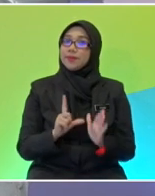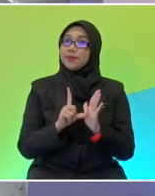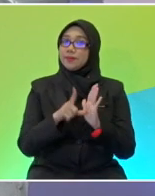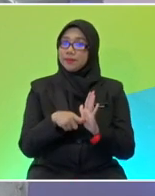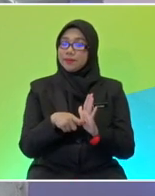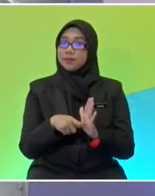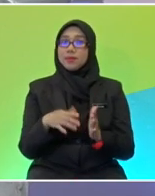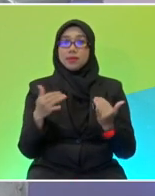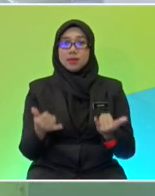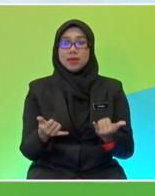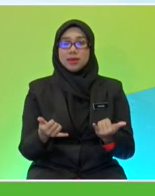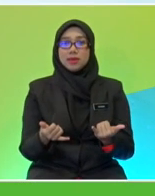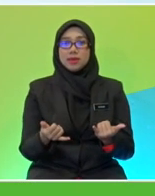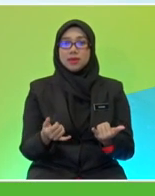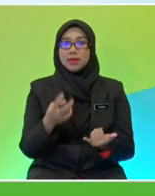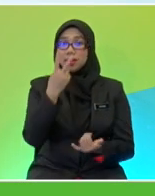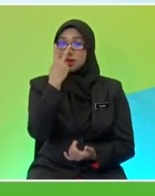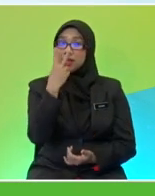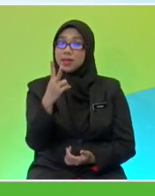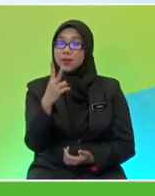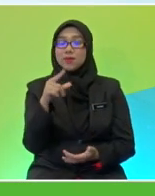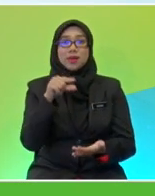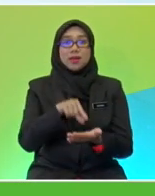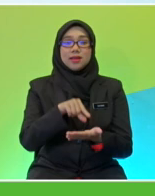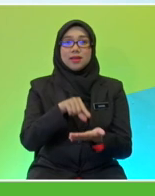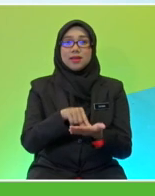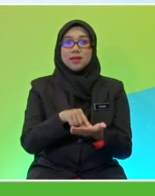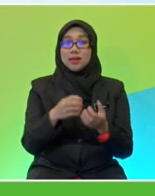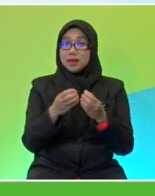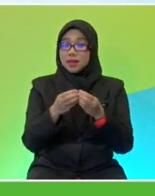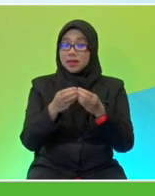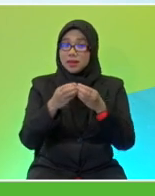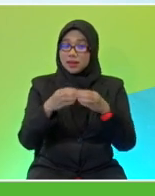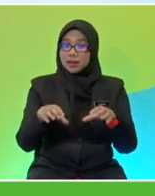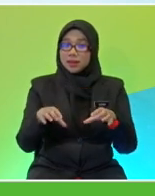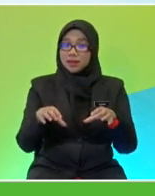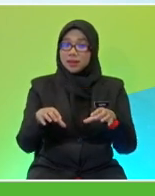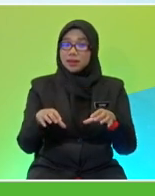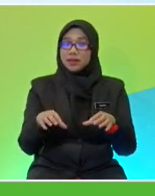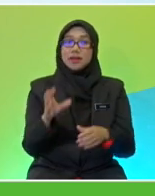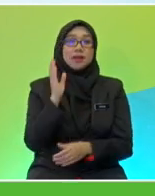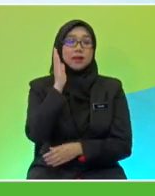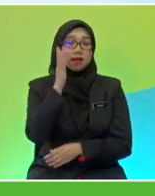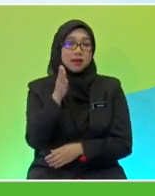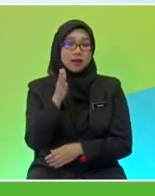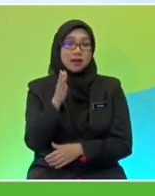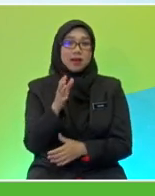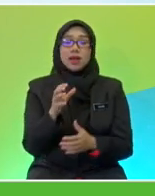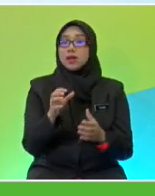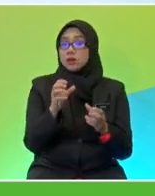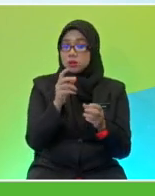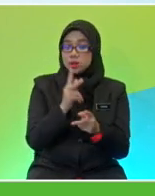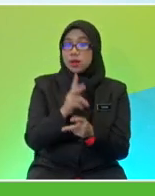ini tadi ayam kita kok macam mana ayam nih telur akan mengeram telur